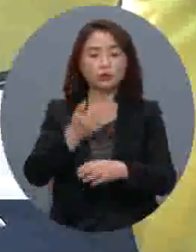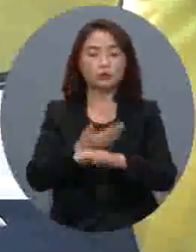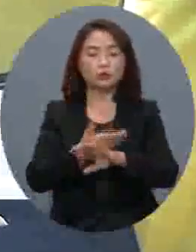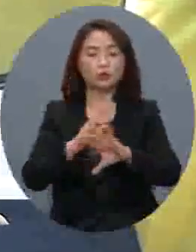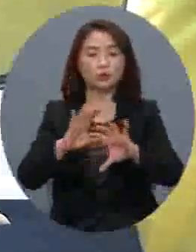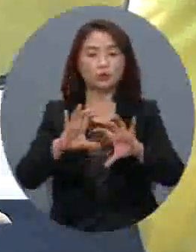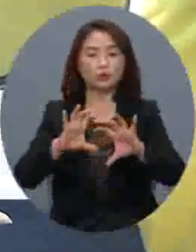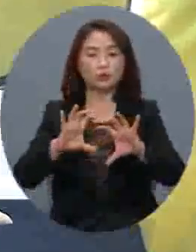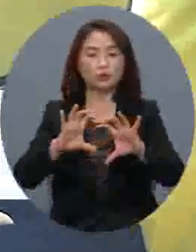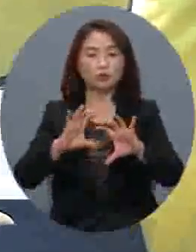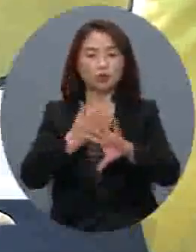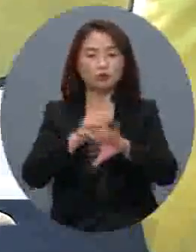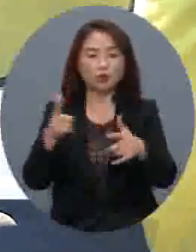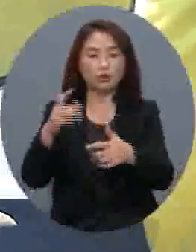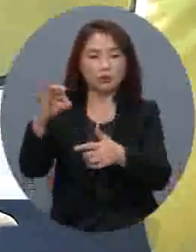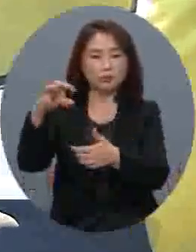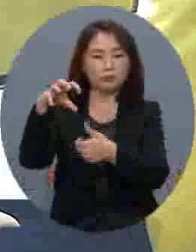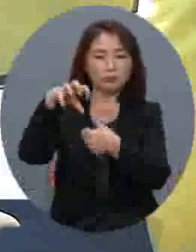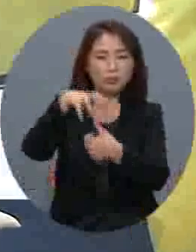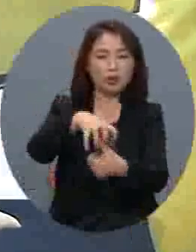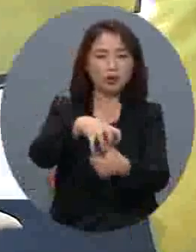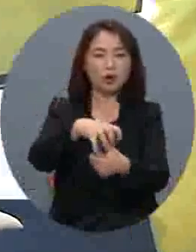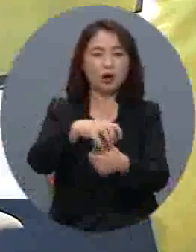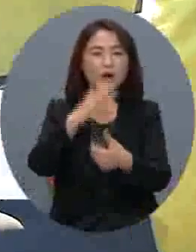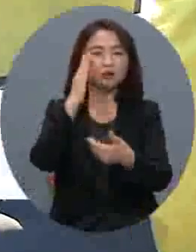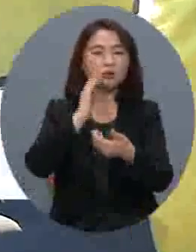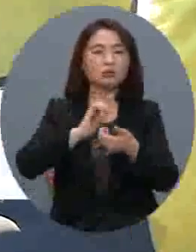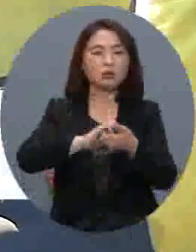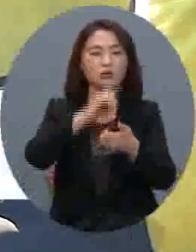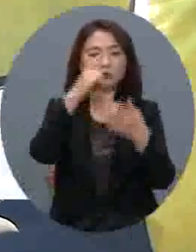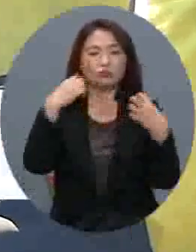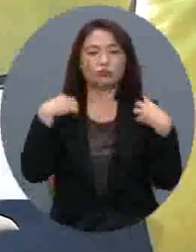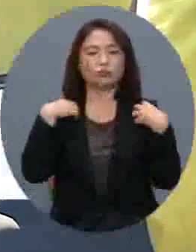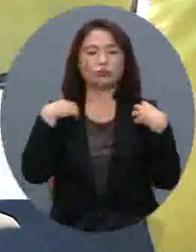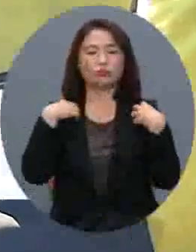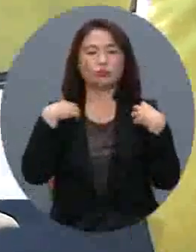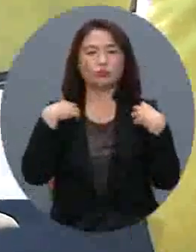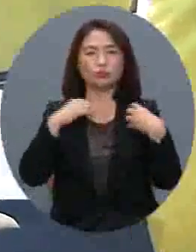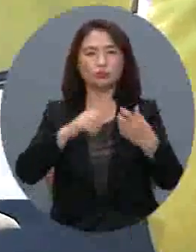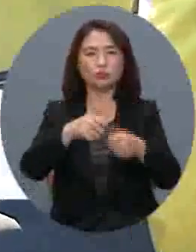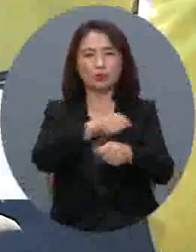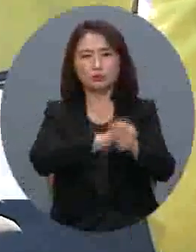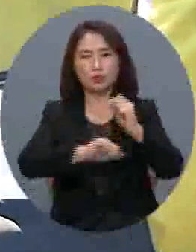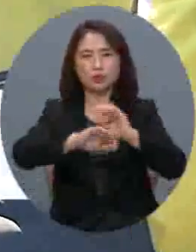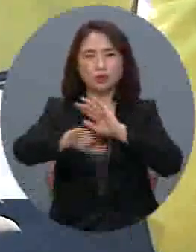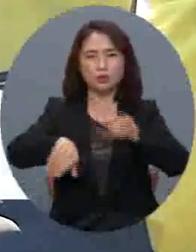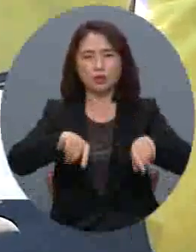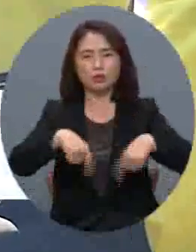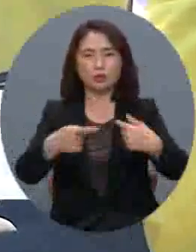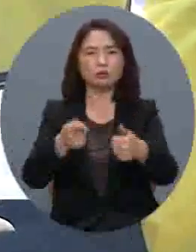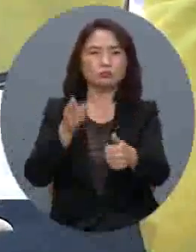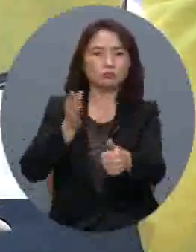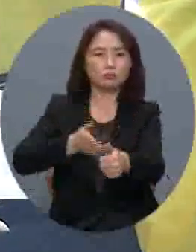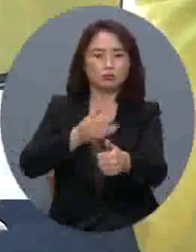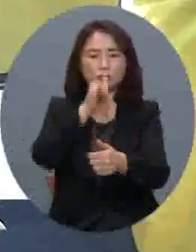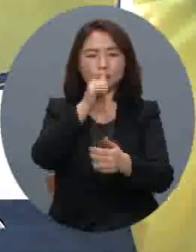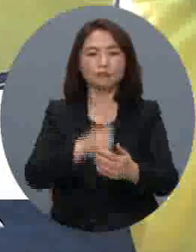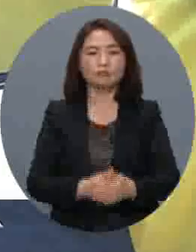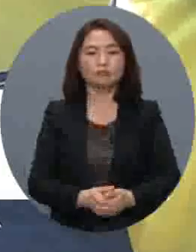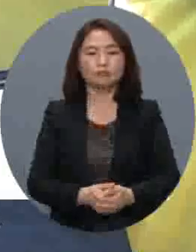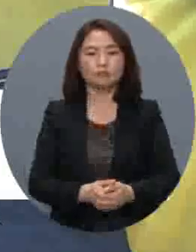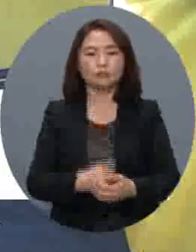맥주자본을 규제해야 할 청와대와 정부의 적극적인 개입을 촉구하고 있다.